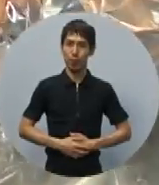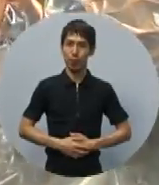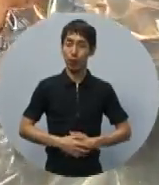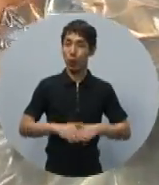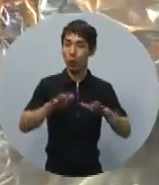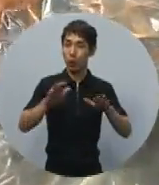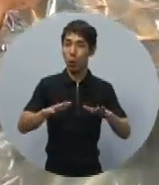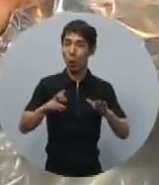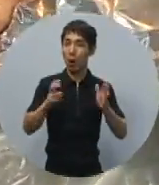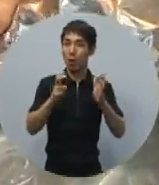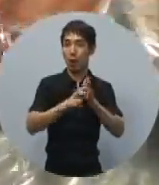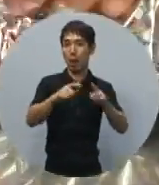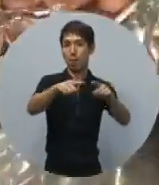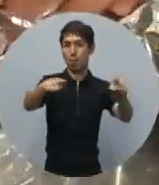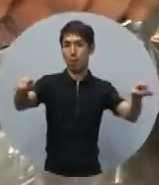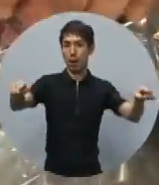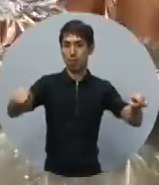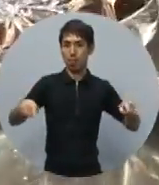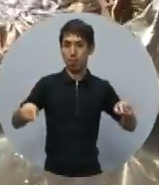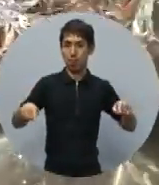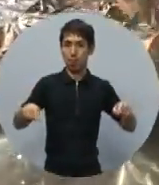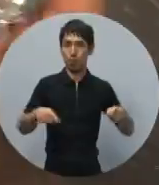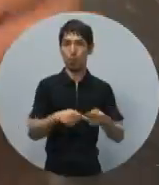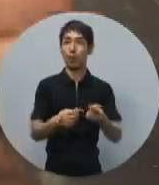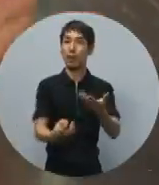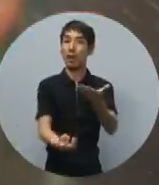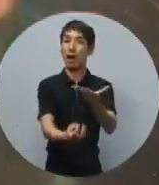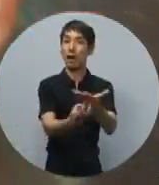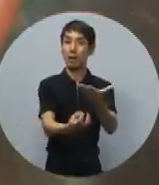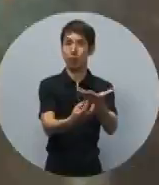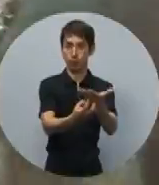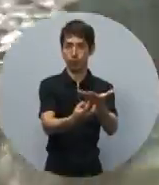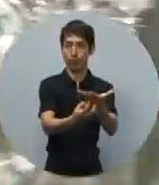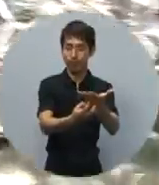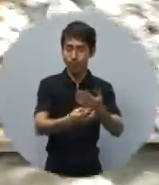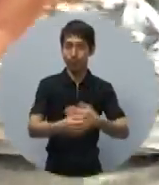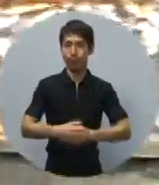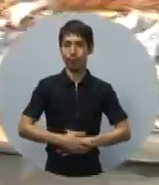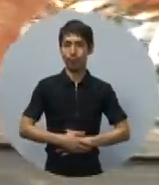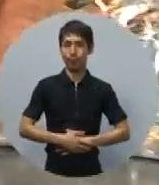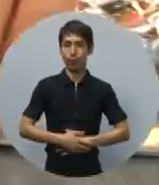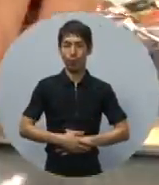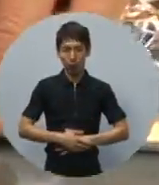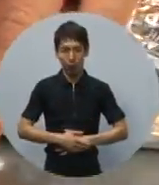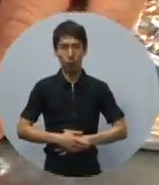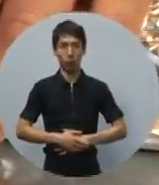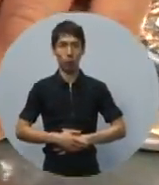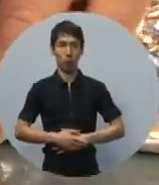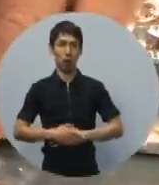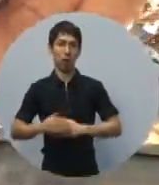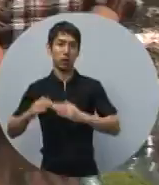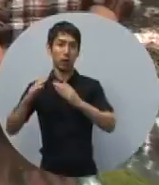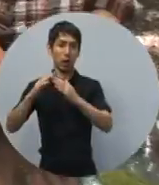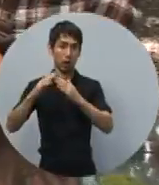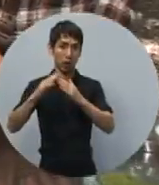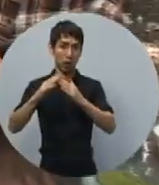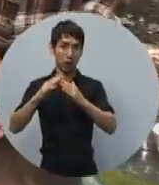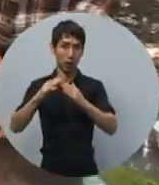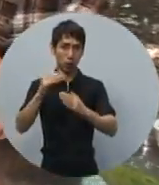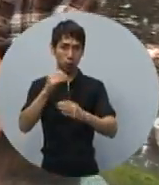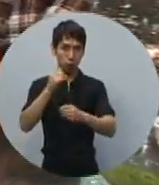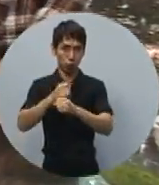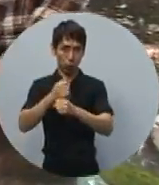で今日は鉄板で焼くので、あ、で もホイル焼きっていうことなんですけど、お家でもできる ので、うちでもフライパン